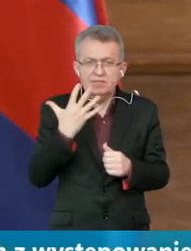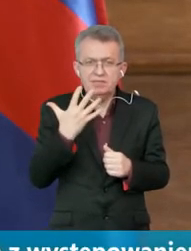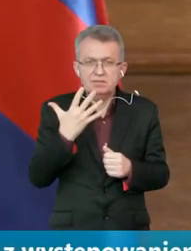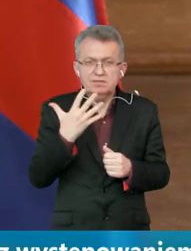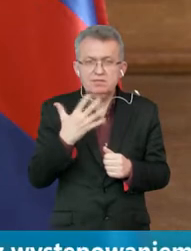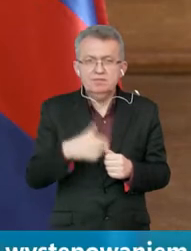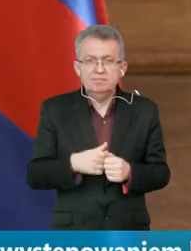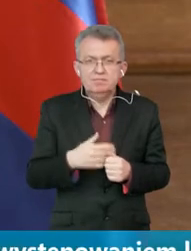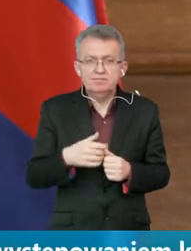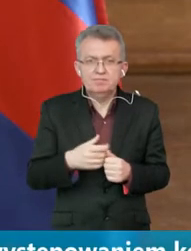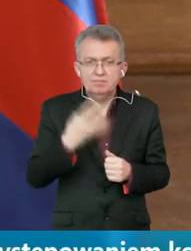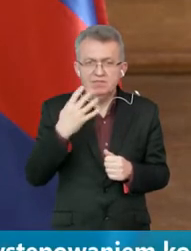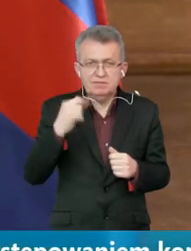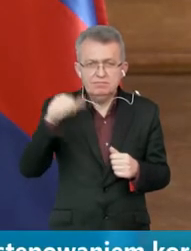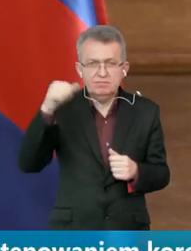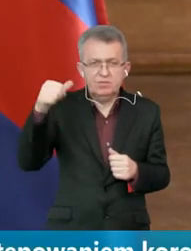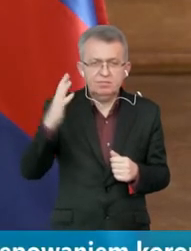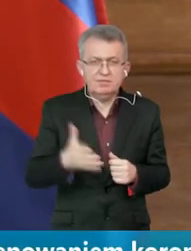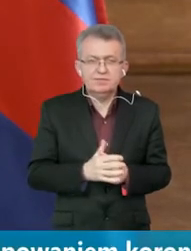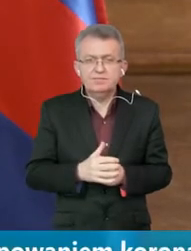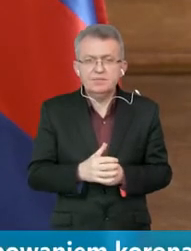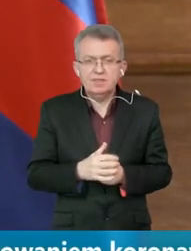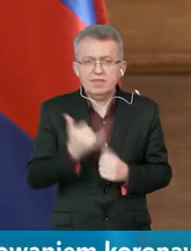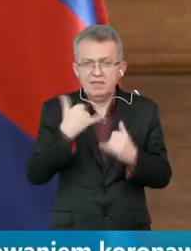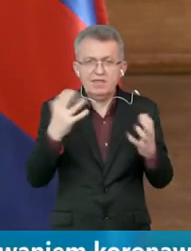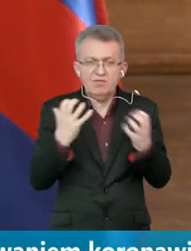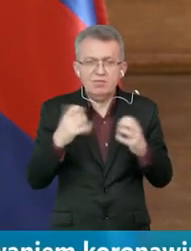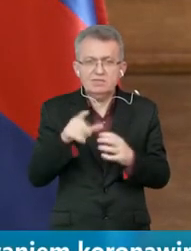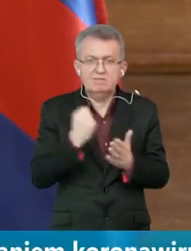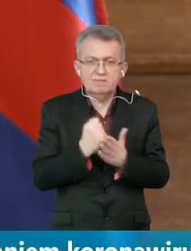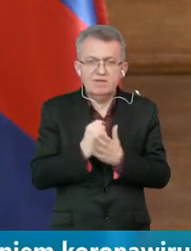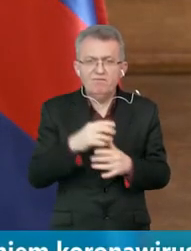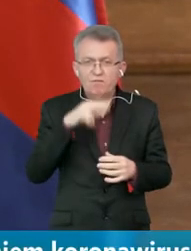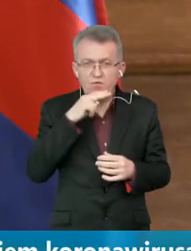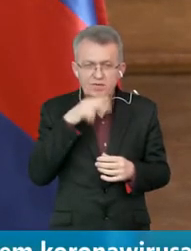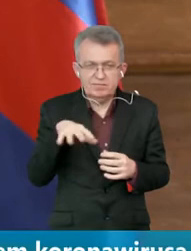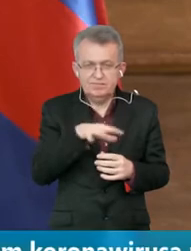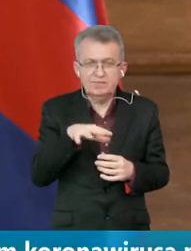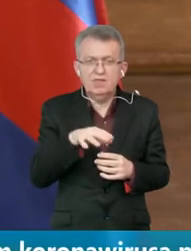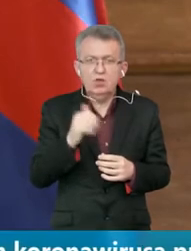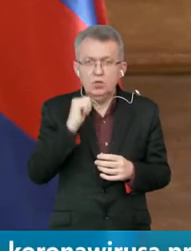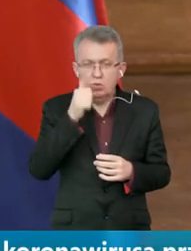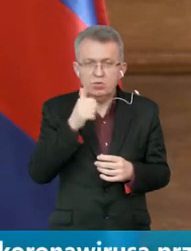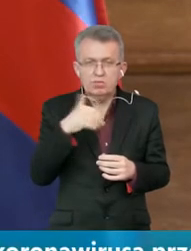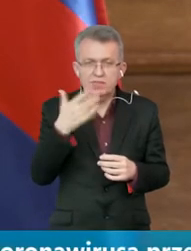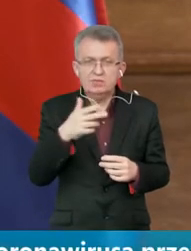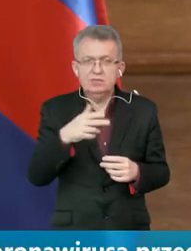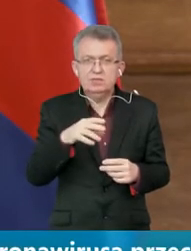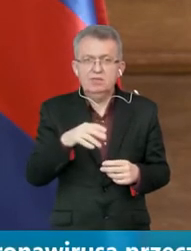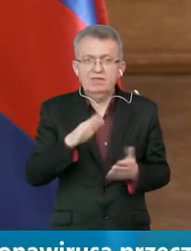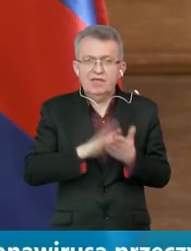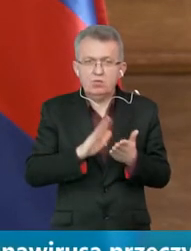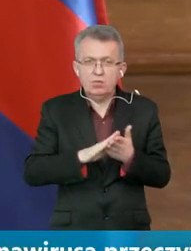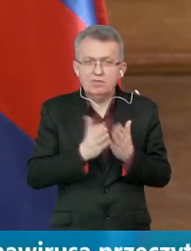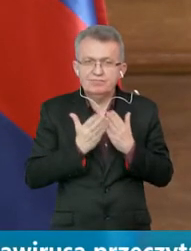najbliższych sezonów. Inna informacja, też związana nieco z wodą, to jutro przyznajemy żeglarskie nagrody